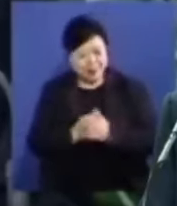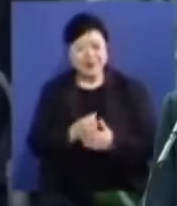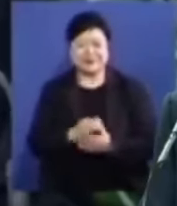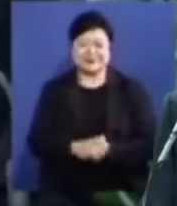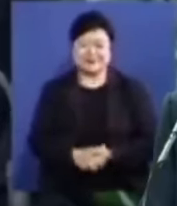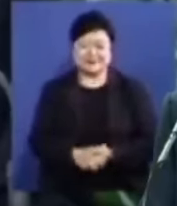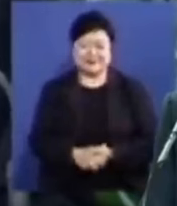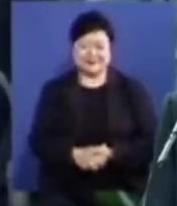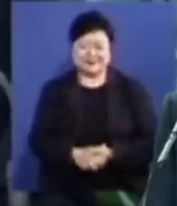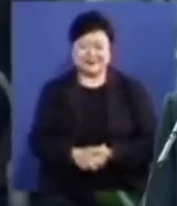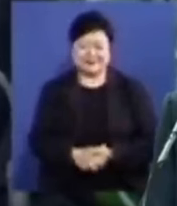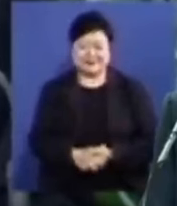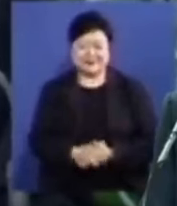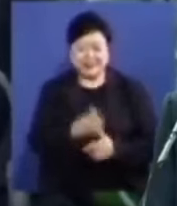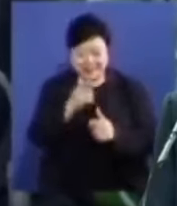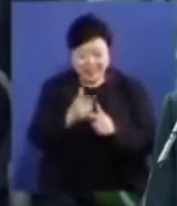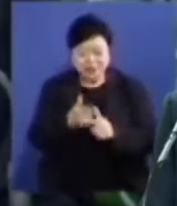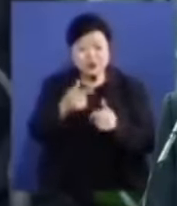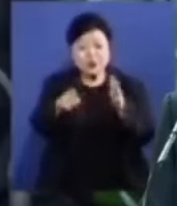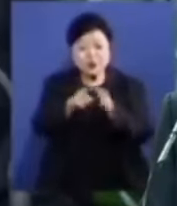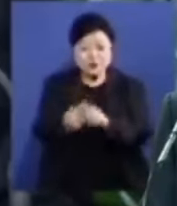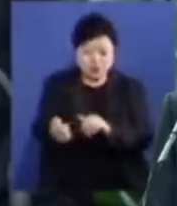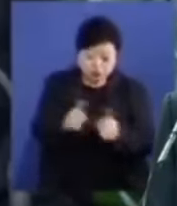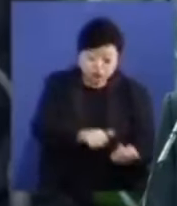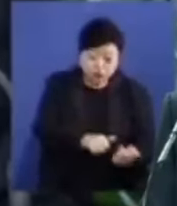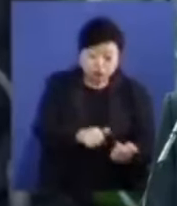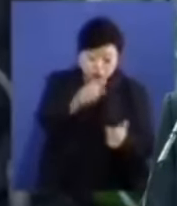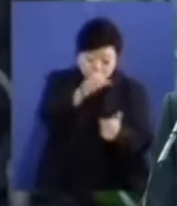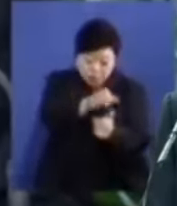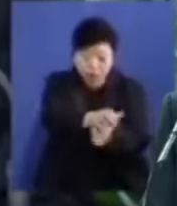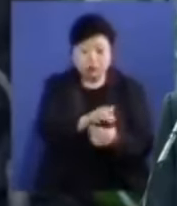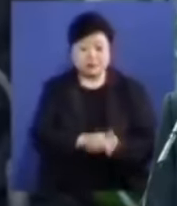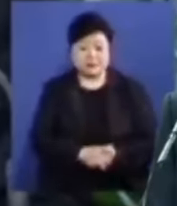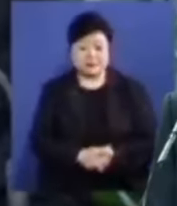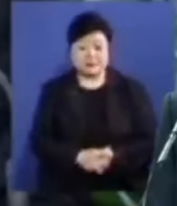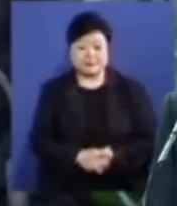것입니다. 그러므로 예수를 위하여 죽음에 넘기운다 했습니다.